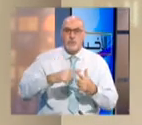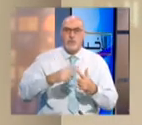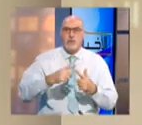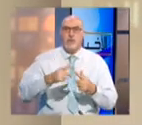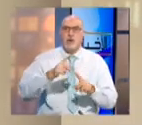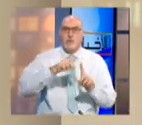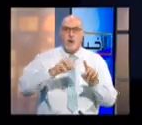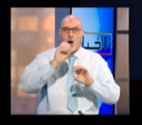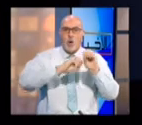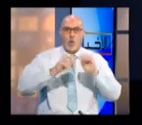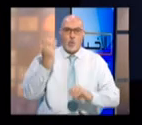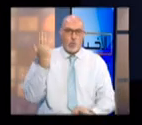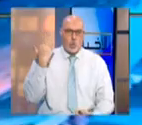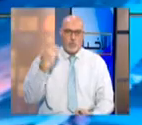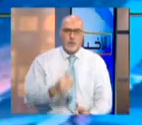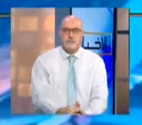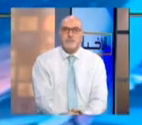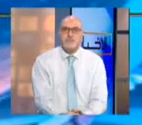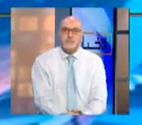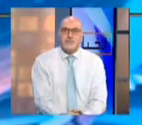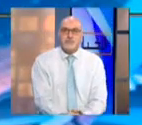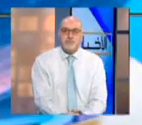الغربية شهر أكتوبر الفارط.